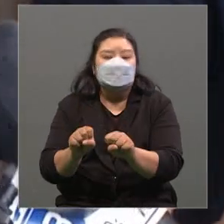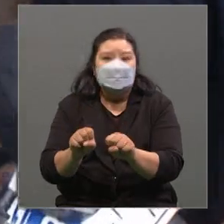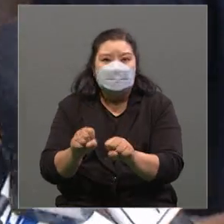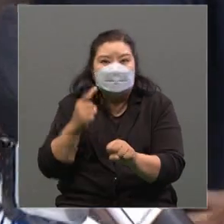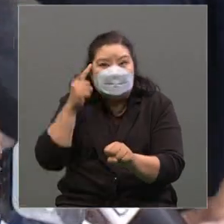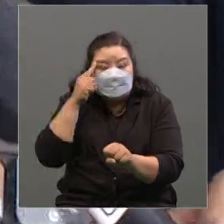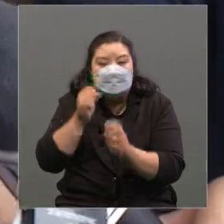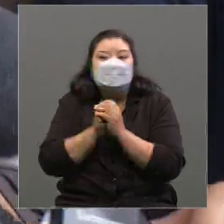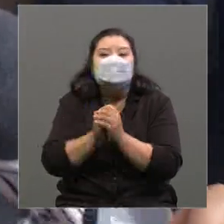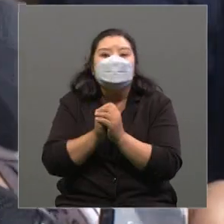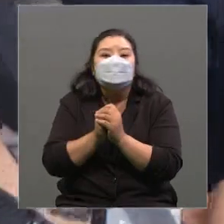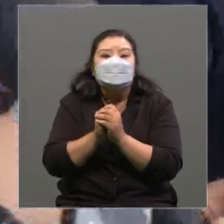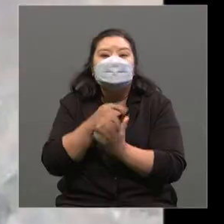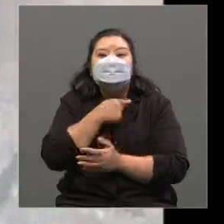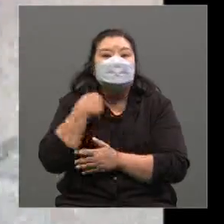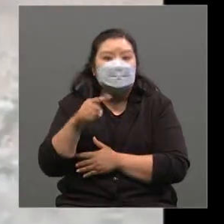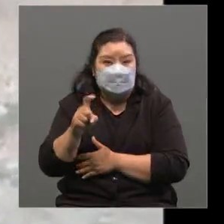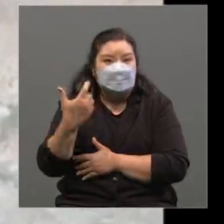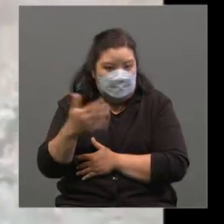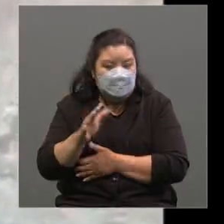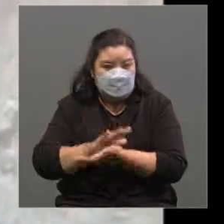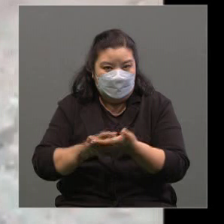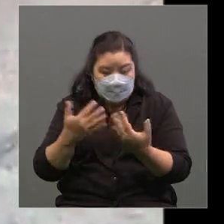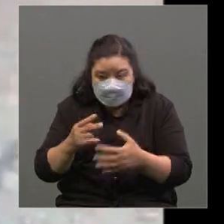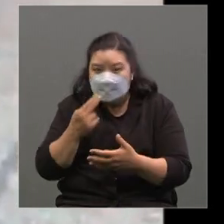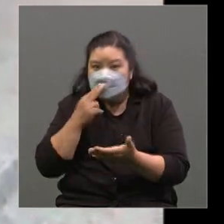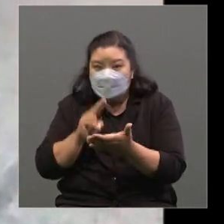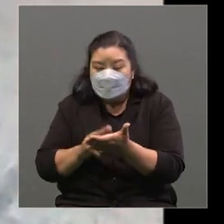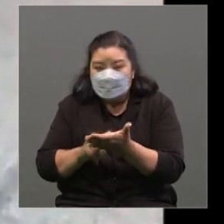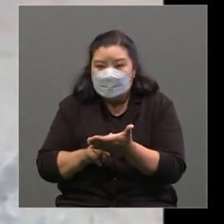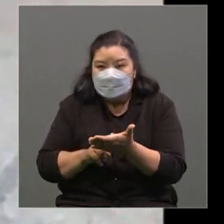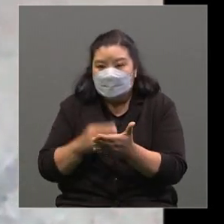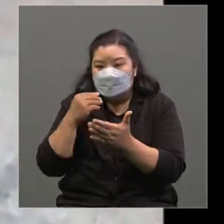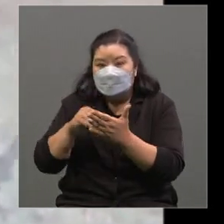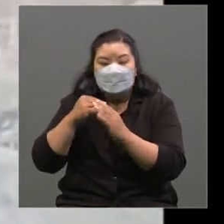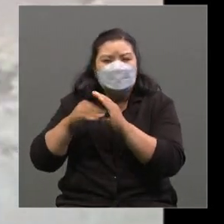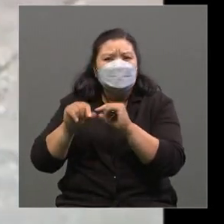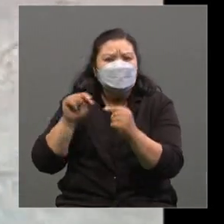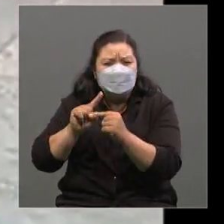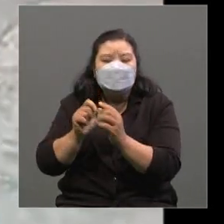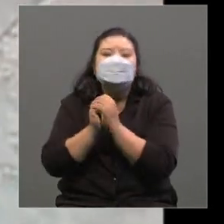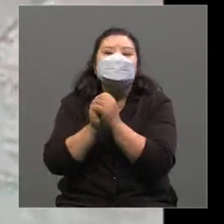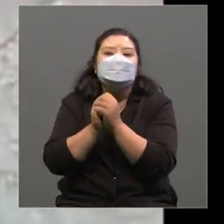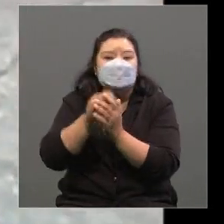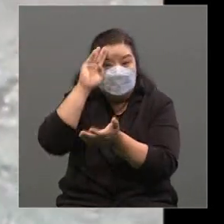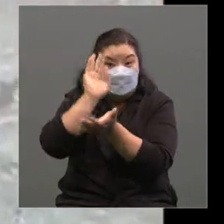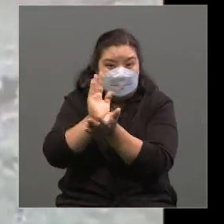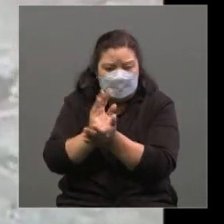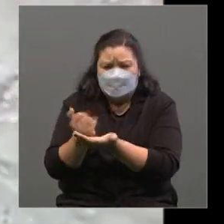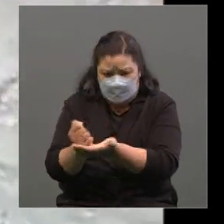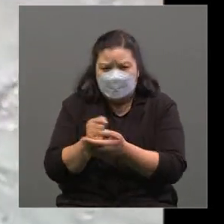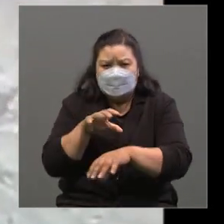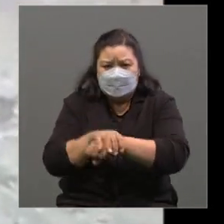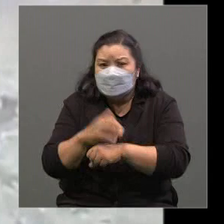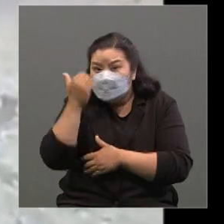านักศึกษาจีนเรียบร้อยแล้วนะครับและจะมีการออกหมายแดงประสานไปยังตำรวจจีนให้เอาตัวมาลงโทษเนื่องจากว่าคนร้ายเนี่ยหลบหนีไปต่าง